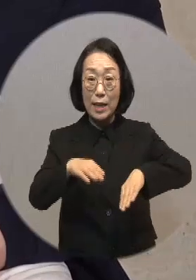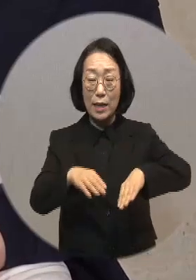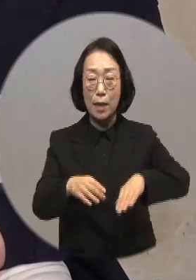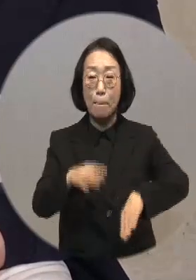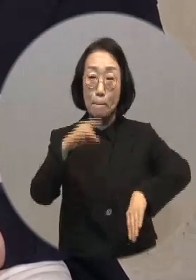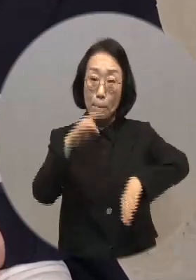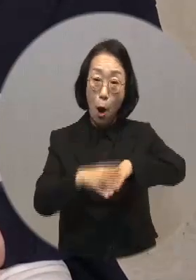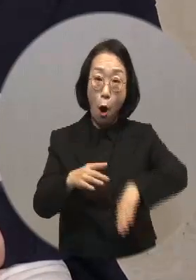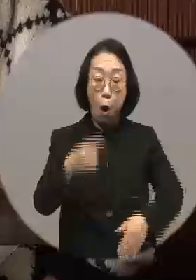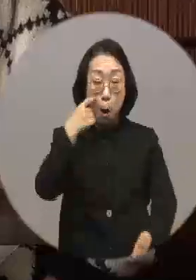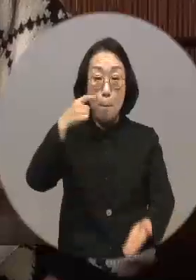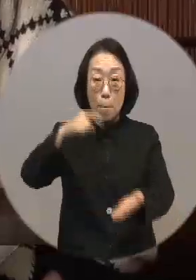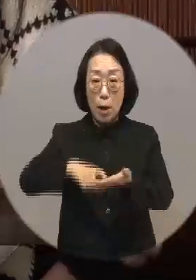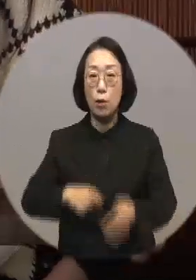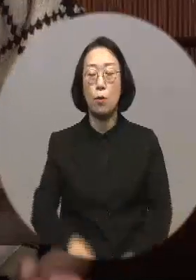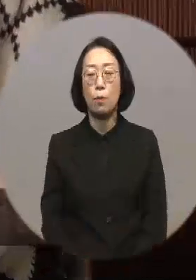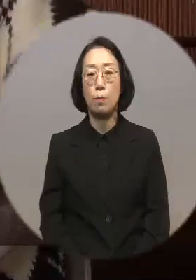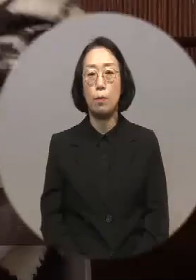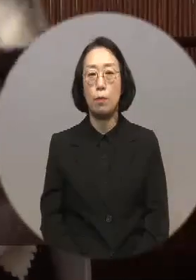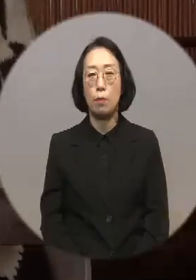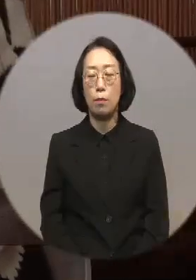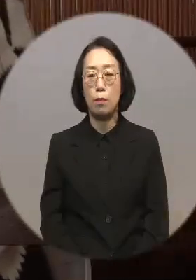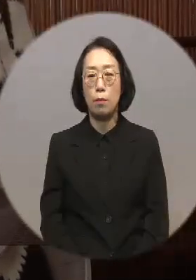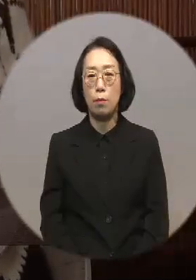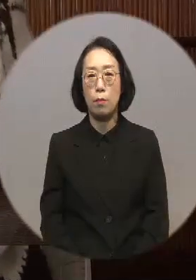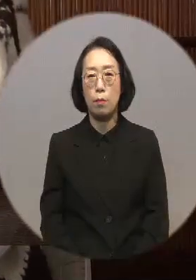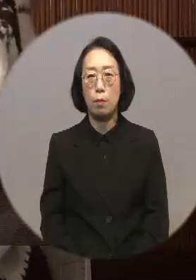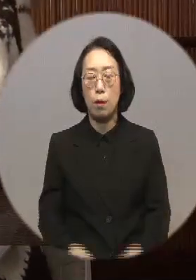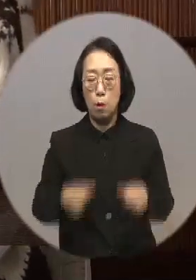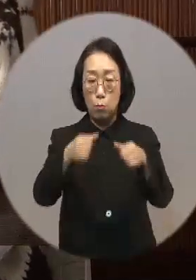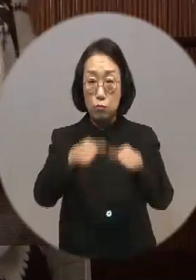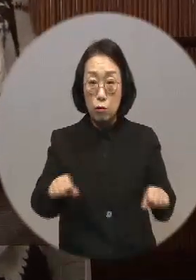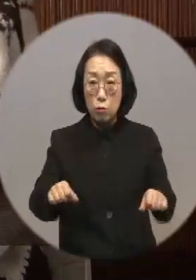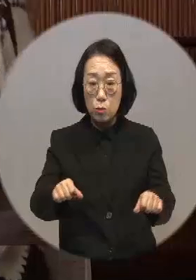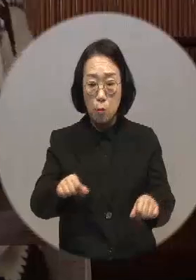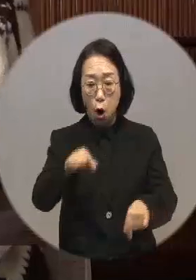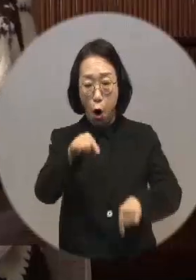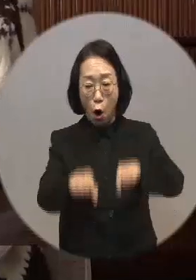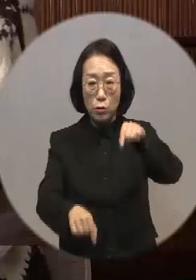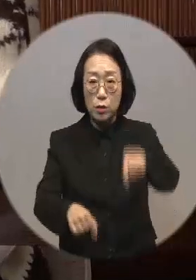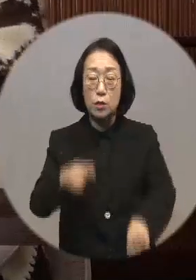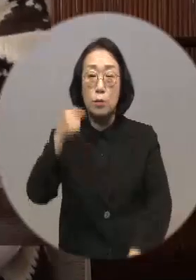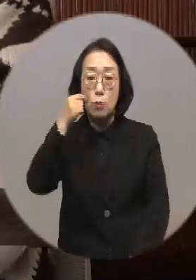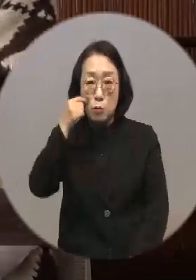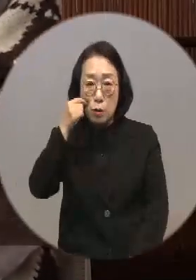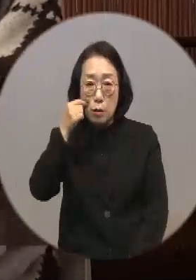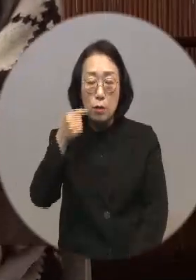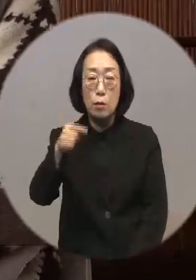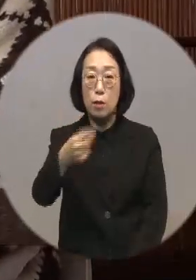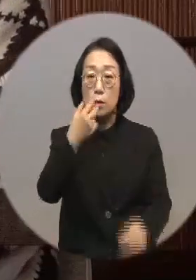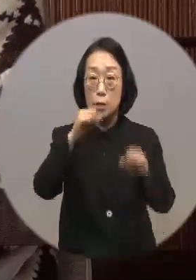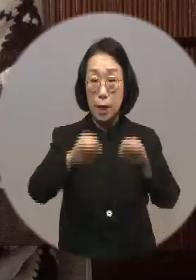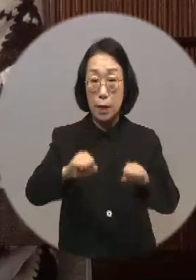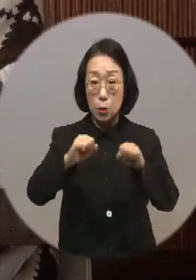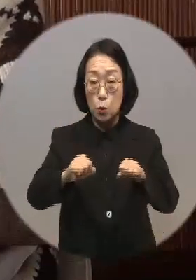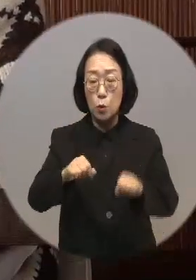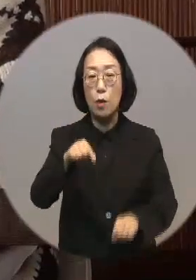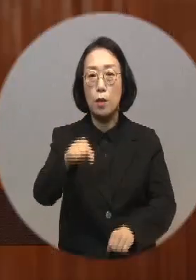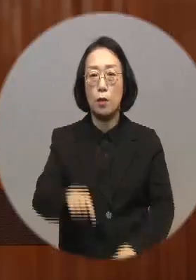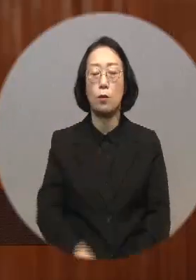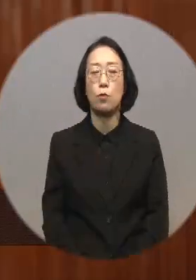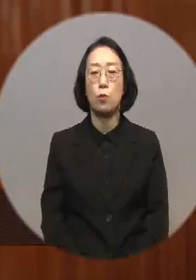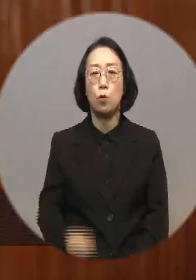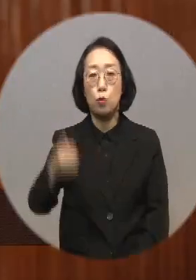부러진 넓적다리 뼈, 왜 여기가 부러지면 교수님 걸을 수가 없죠. 그런데도 그 사람이 생존했다는